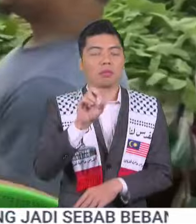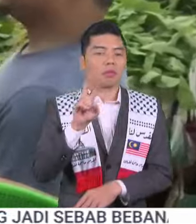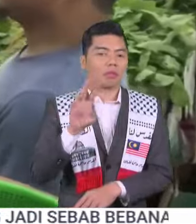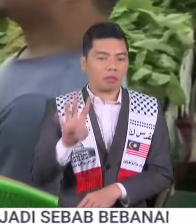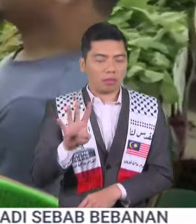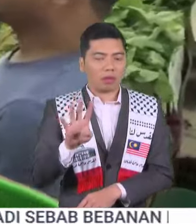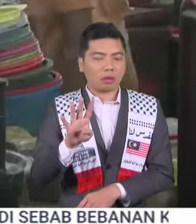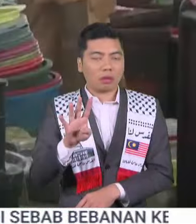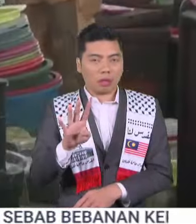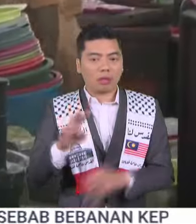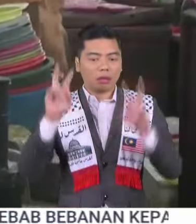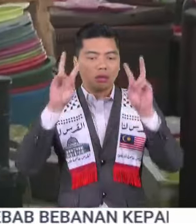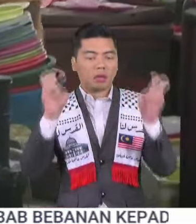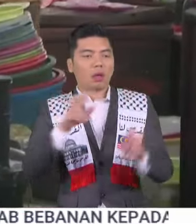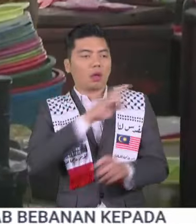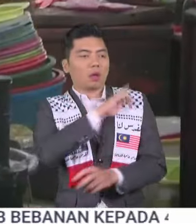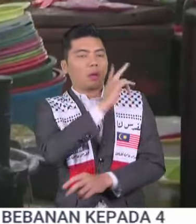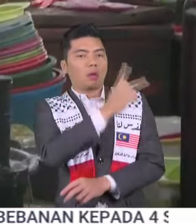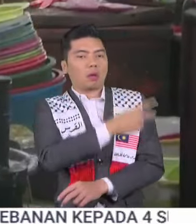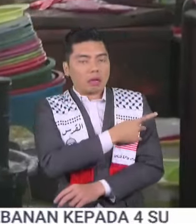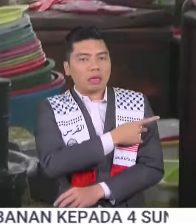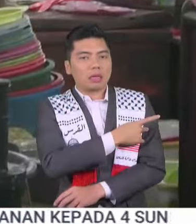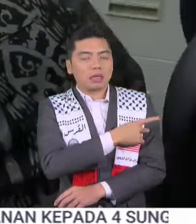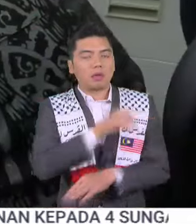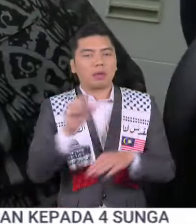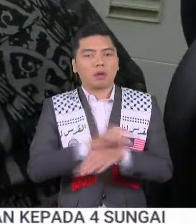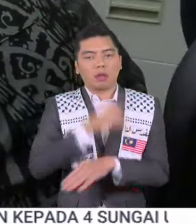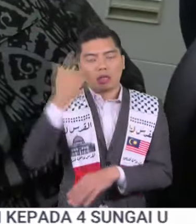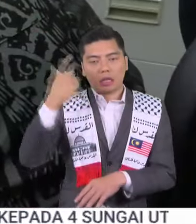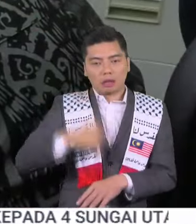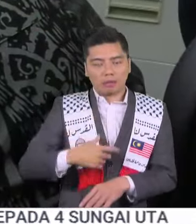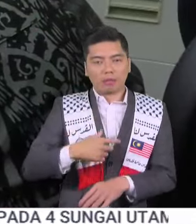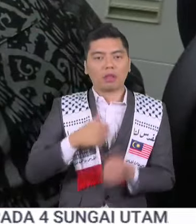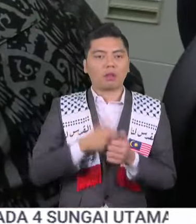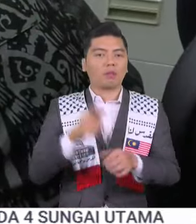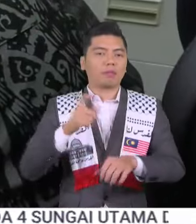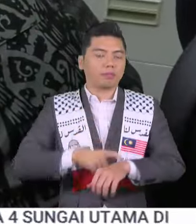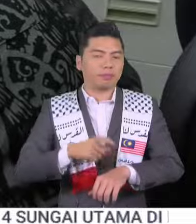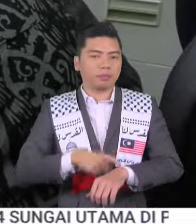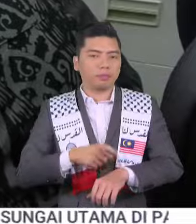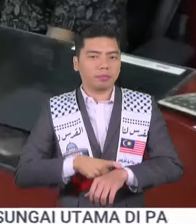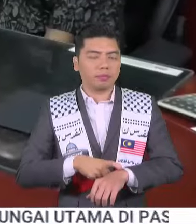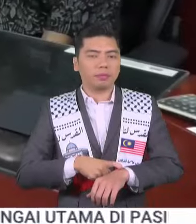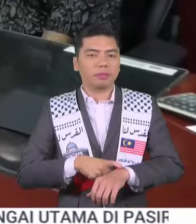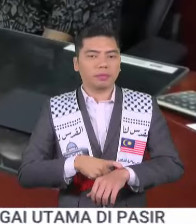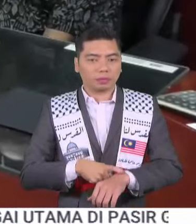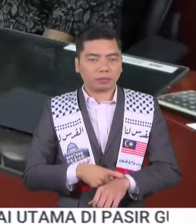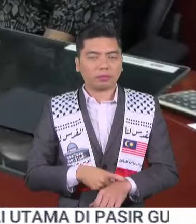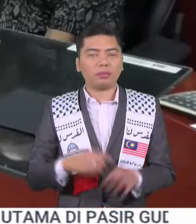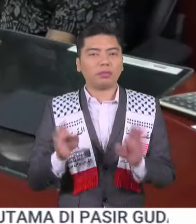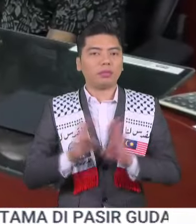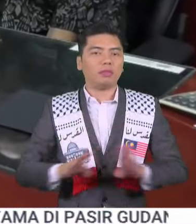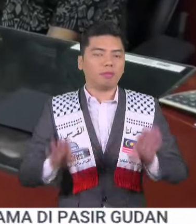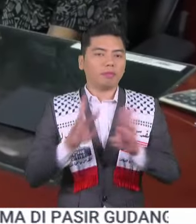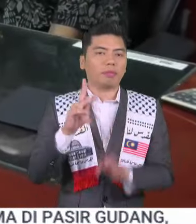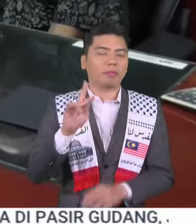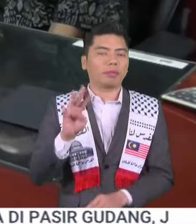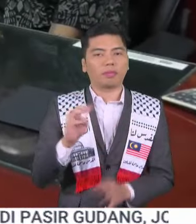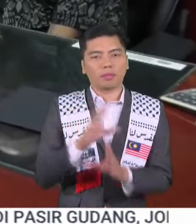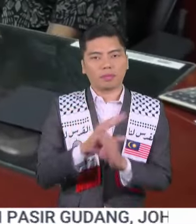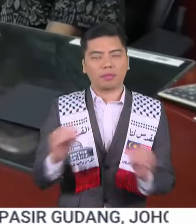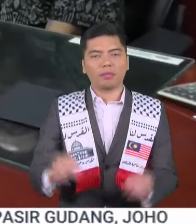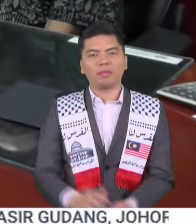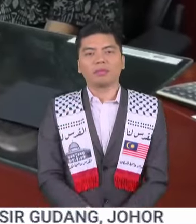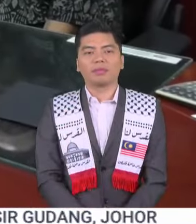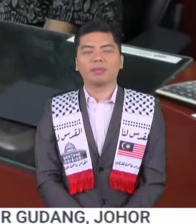tema Kuasa Pengguna Mendepani Realiti Zaman. Laporan Fairuz Rizwan Badarudin, Berita RTM.